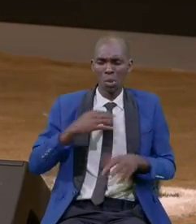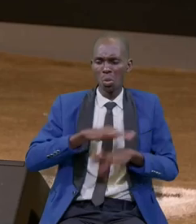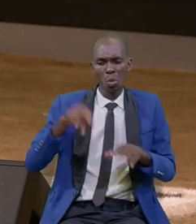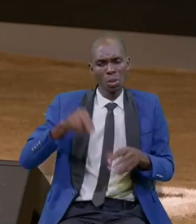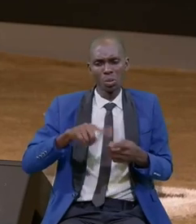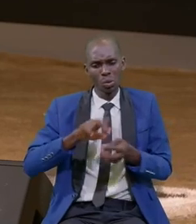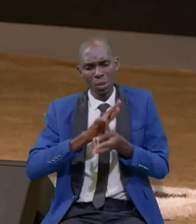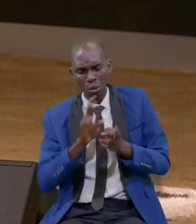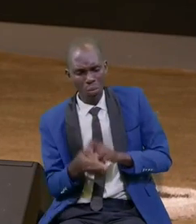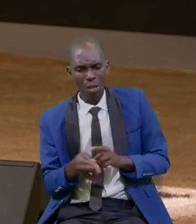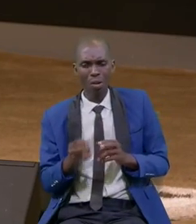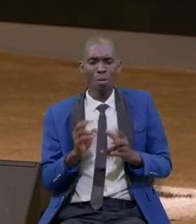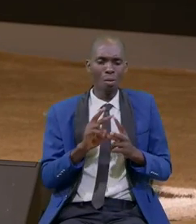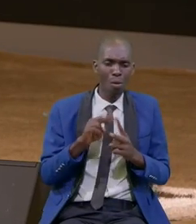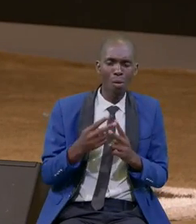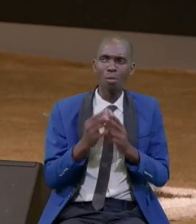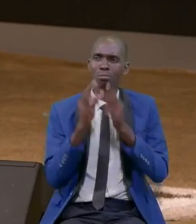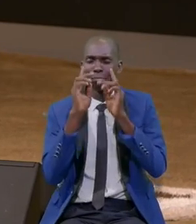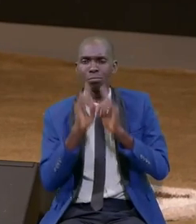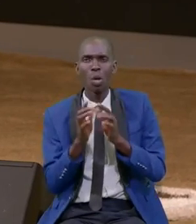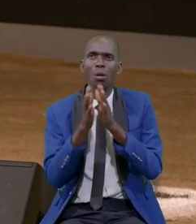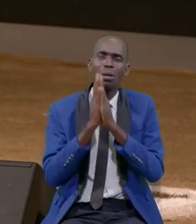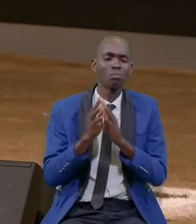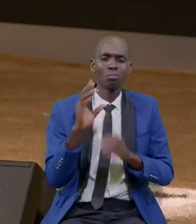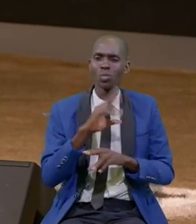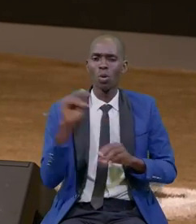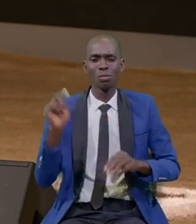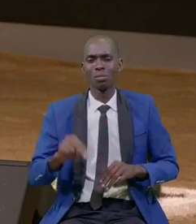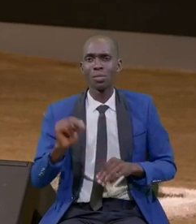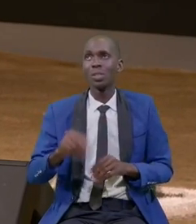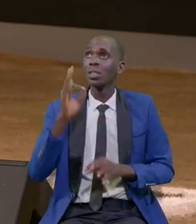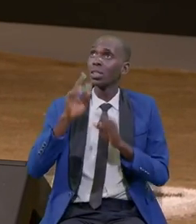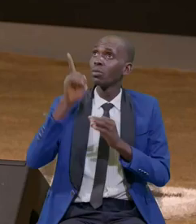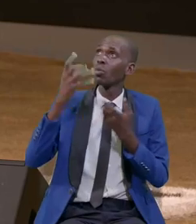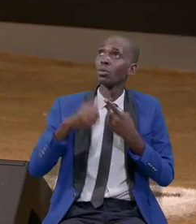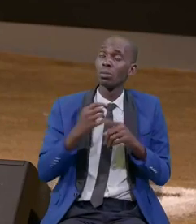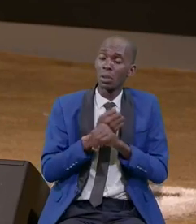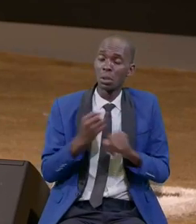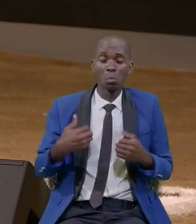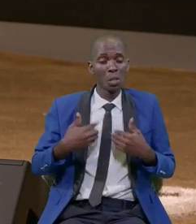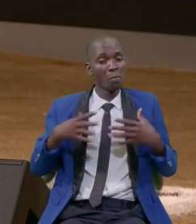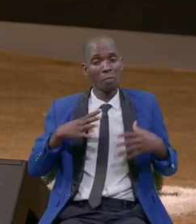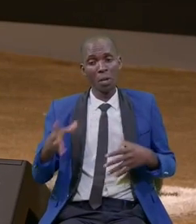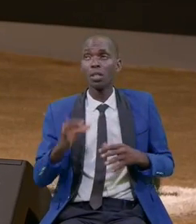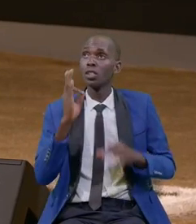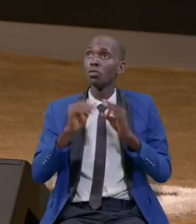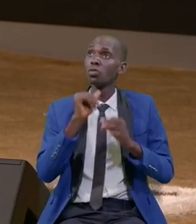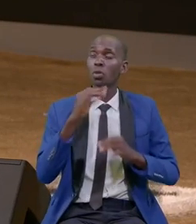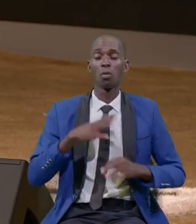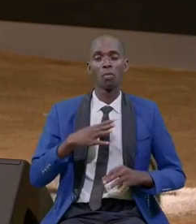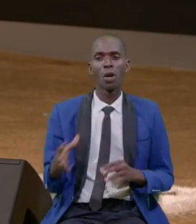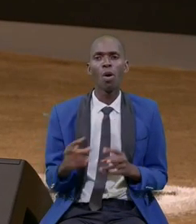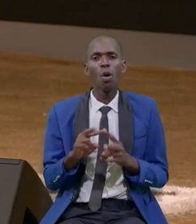pas changer, ils ne vont pas faire des œuvres dignes de la repentance. Ils vont rester debout, que le salut tombe sur